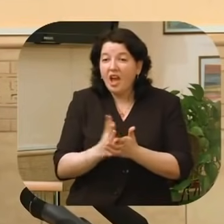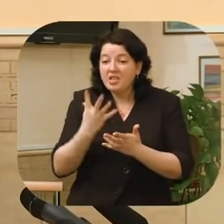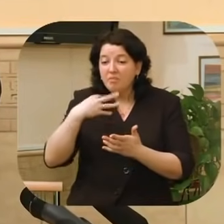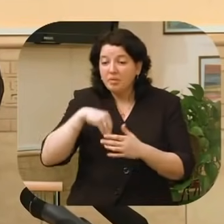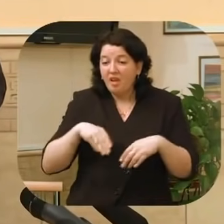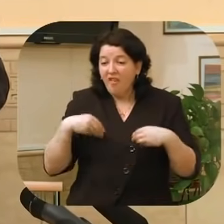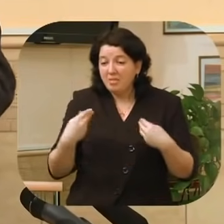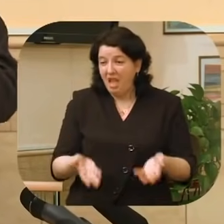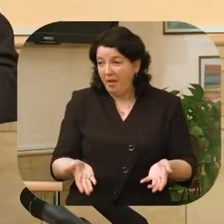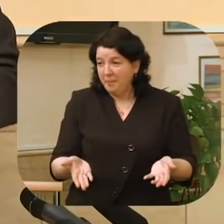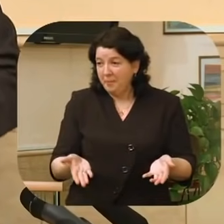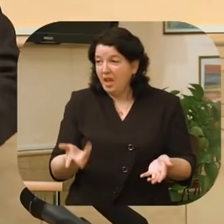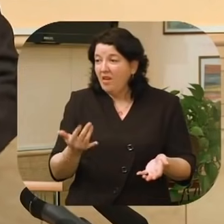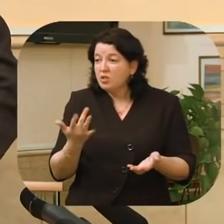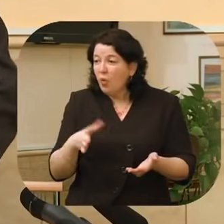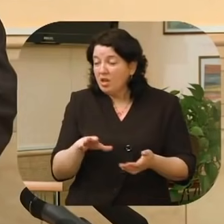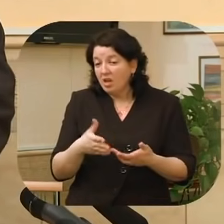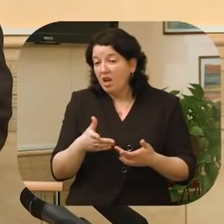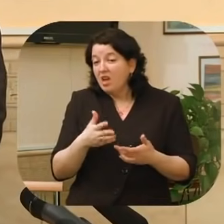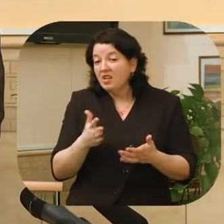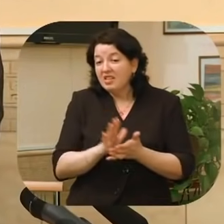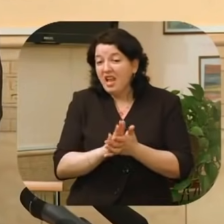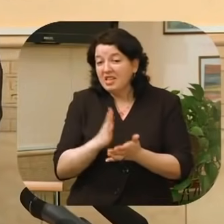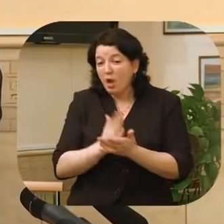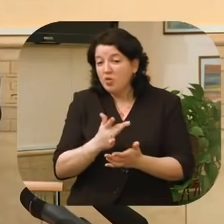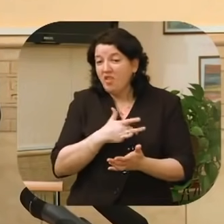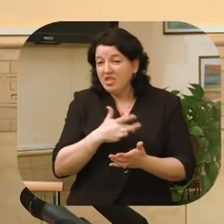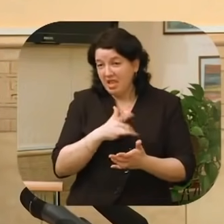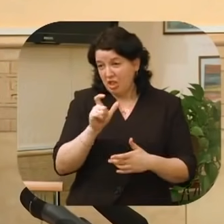мне, в моем сердце.